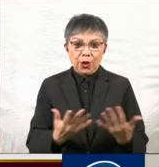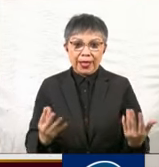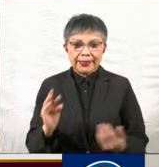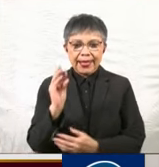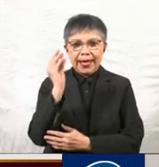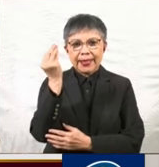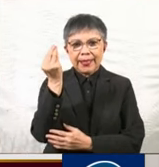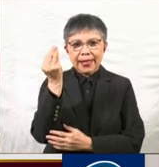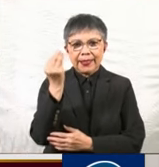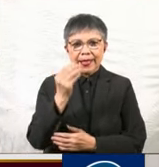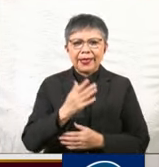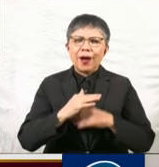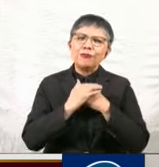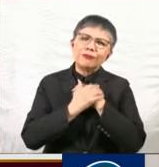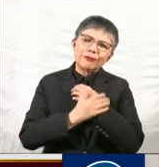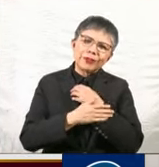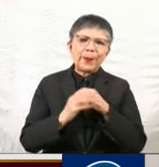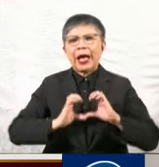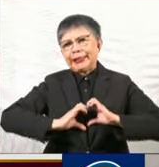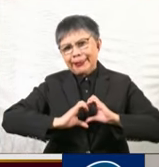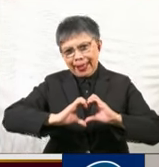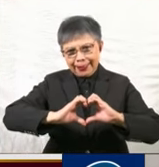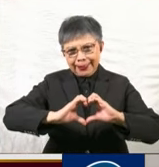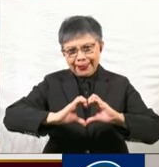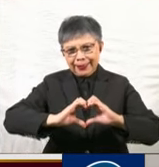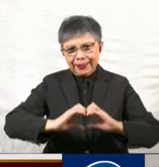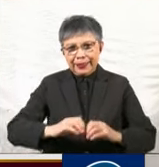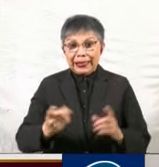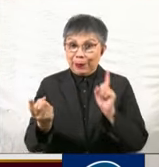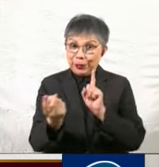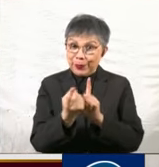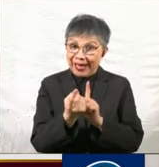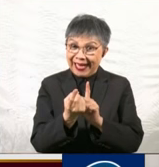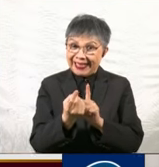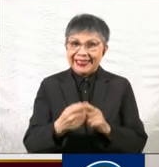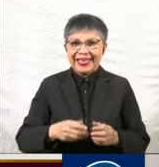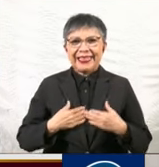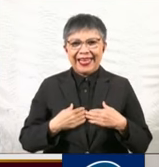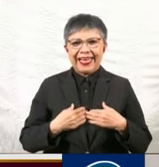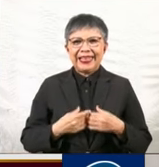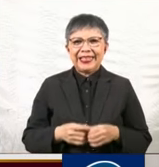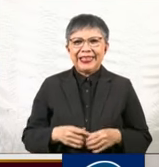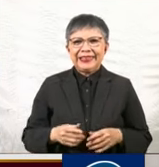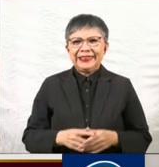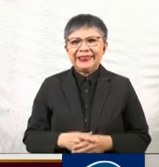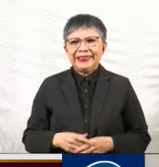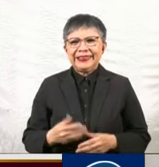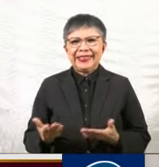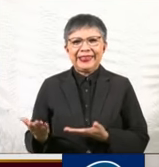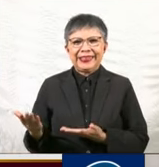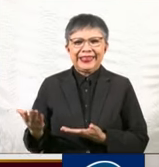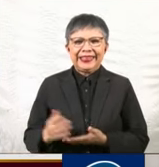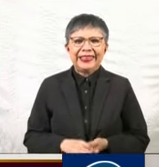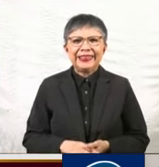Jakarta yang kami sayangi kami cintai bertemu lagi dengan saya ini tukang kado ini tukang